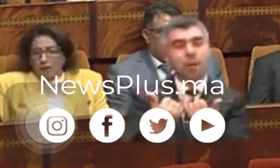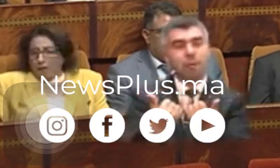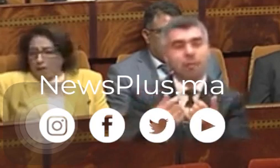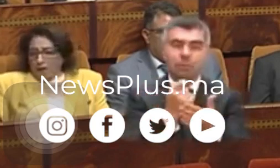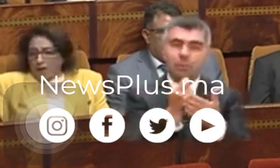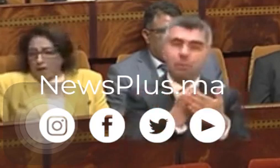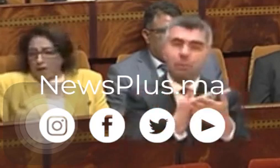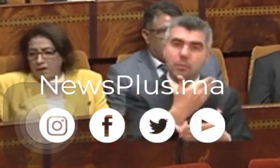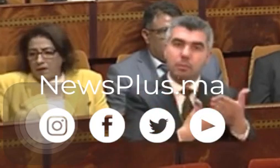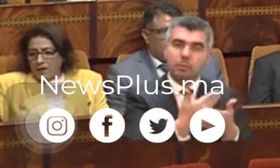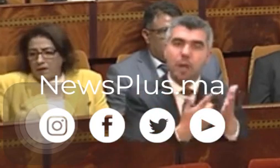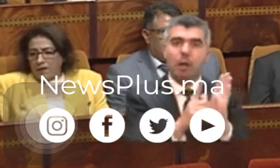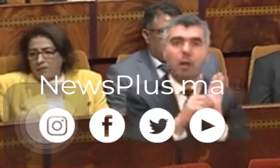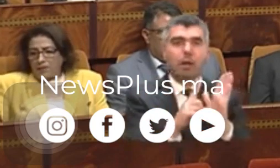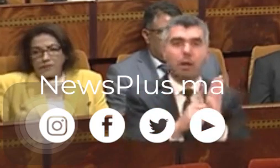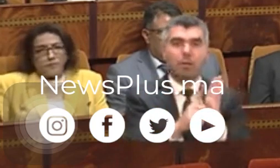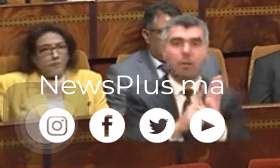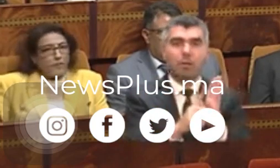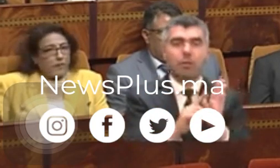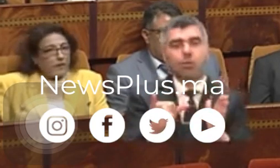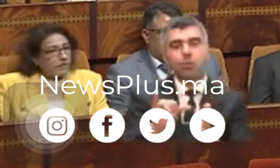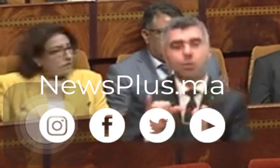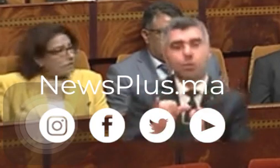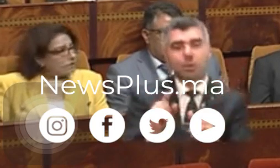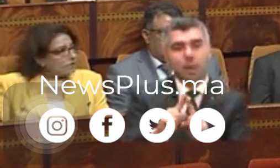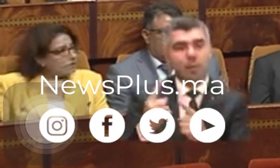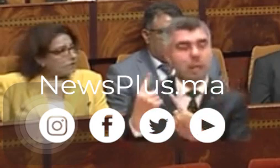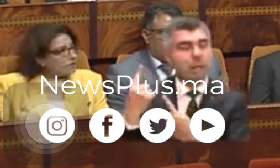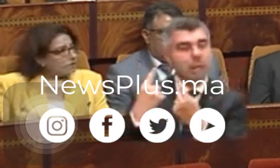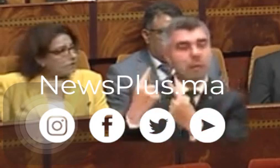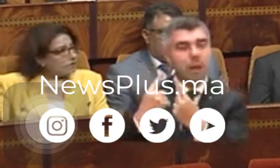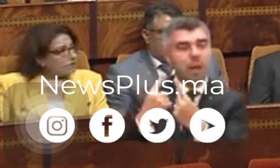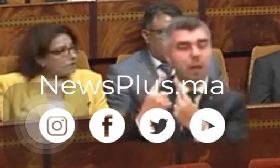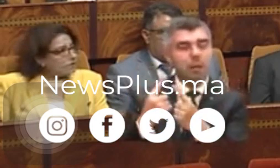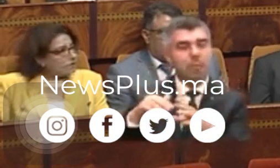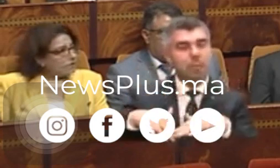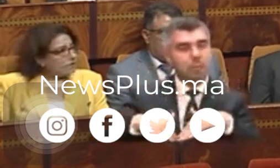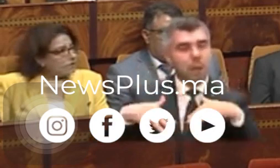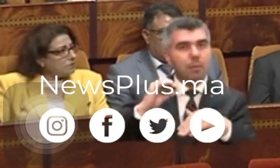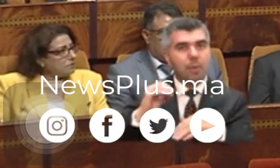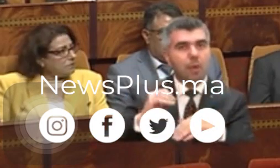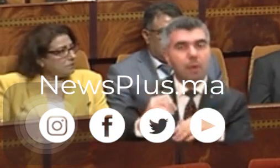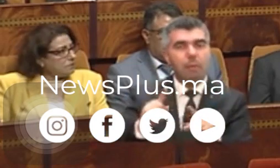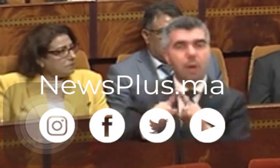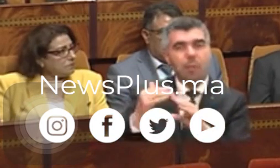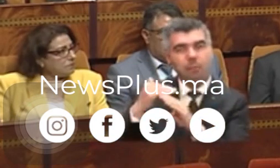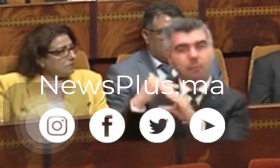محدده وقانونية، فكيف يعقل أن نسمع من أحد النواب أننا لم